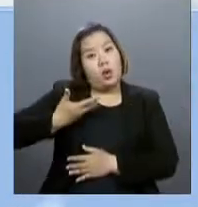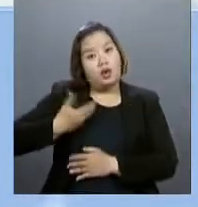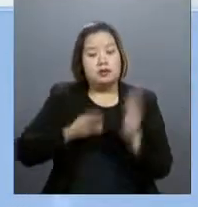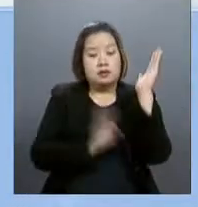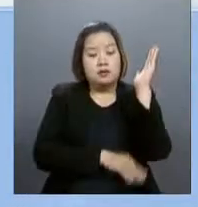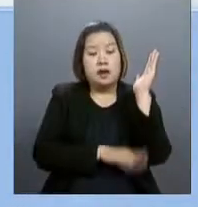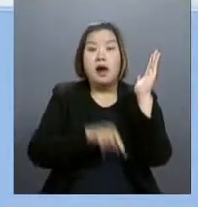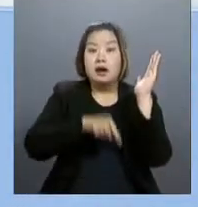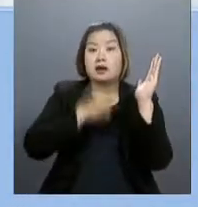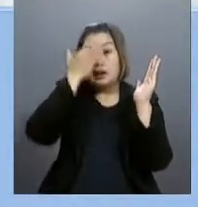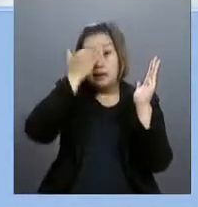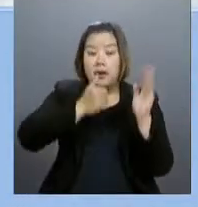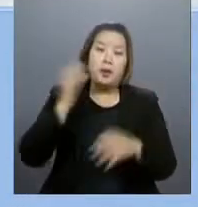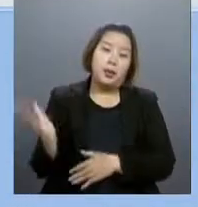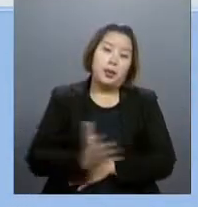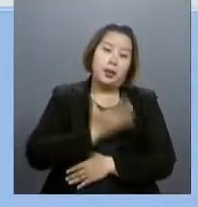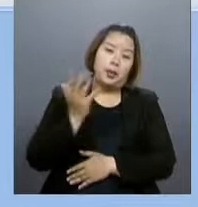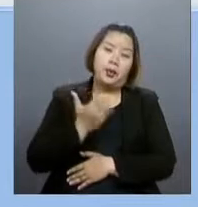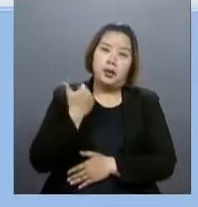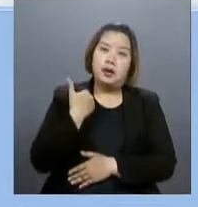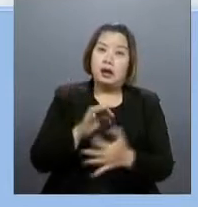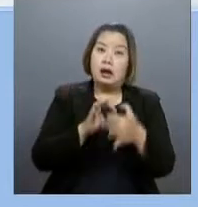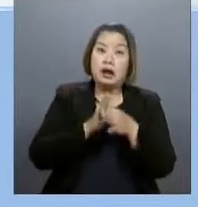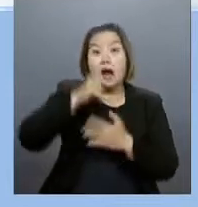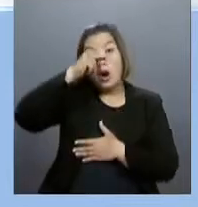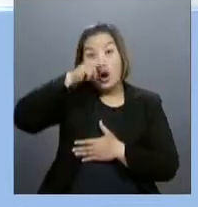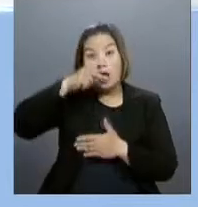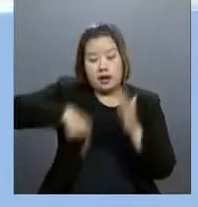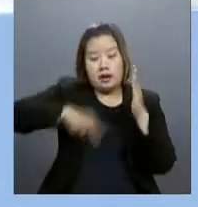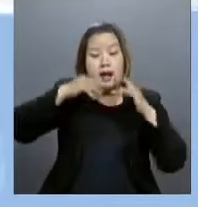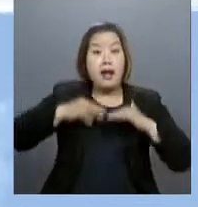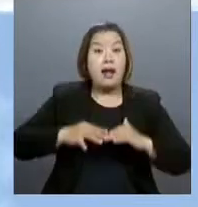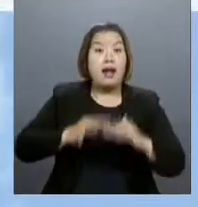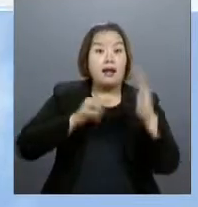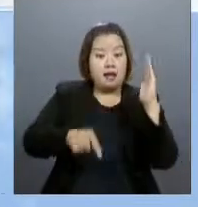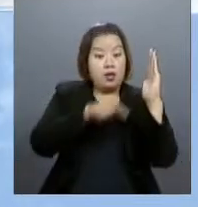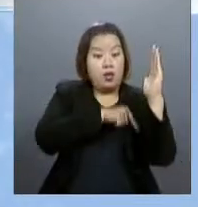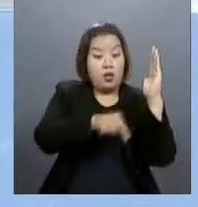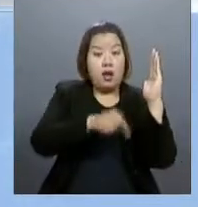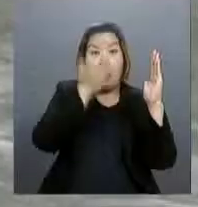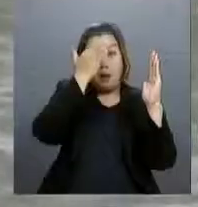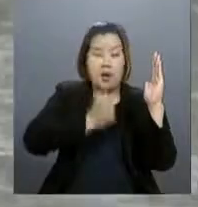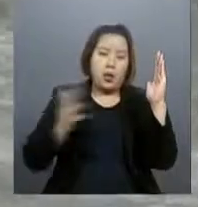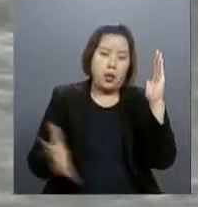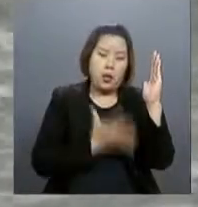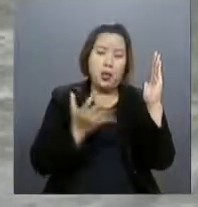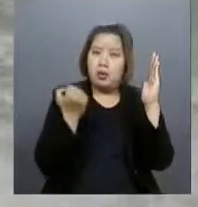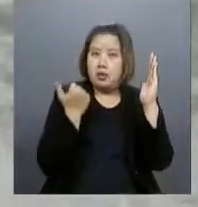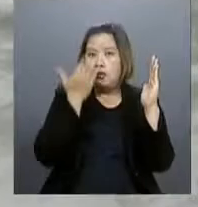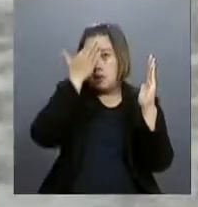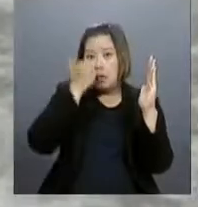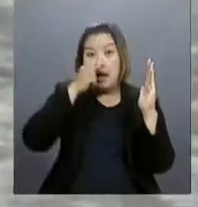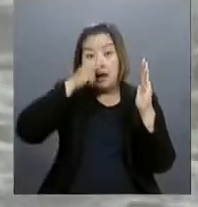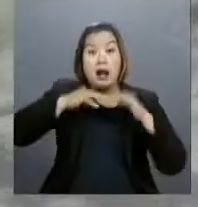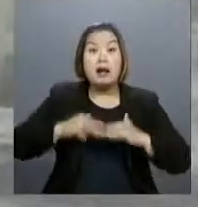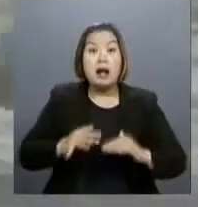ะในช่วงนี้กระแสลมมรสุมตะวันออกเฉียงเหนือที่พัดเข้ามาปกคลุมบริเวณอ่าวไทยและภาคใต้ยังคงมีกระแสลมแรงทำให้บริเวณอ่าวไทยยังมีค